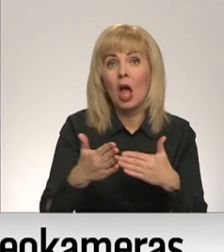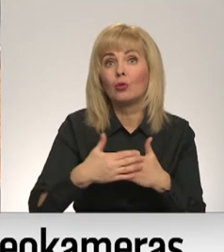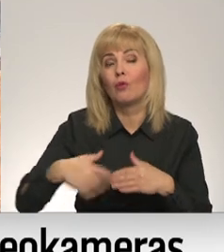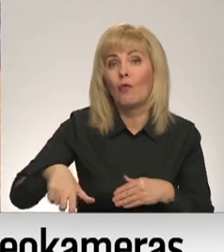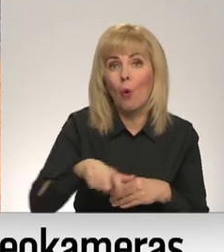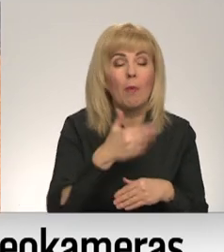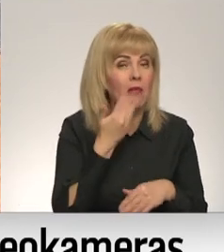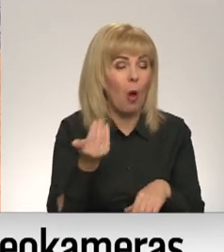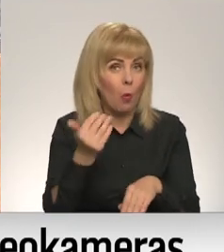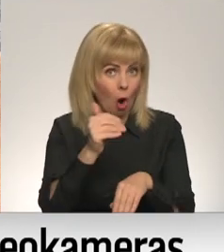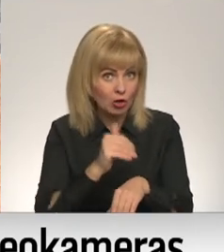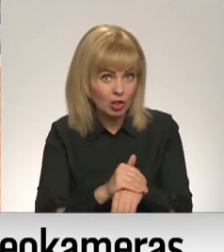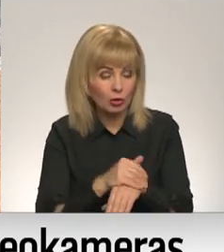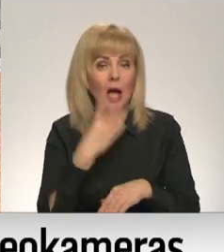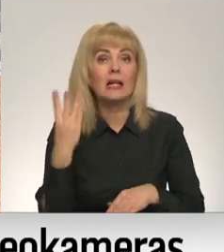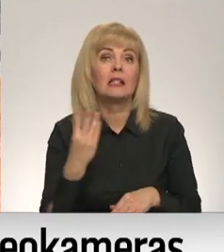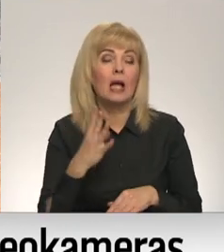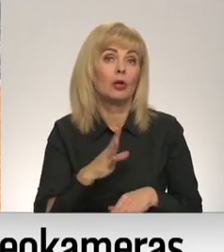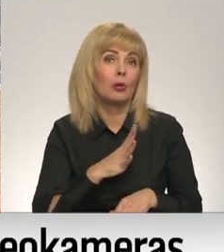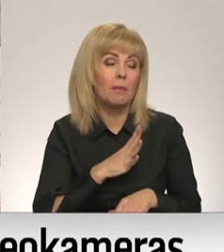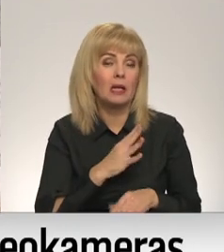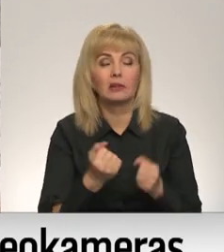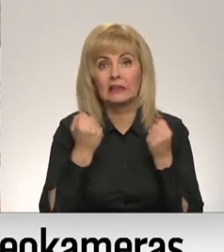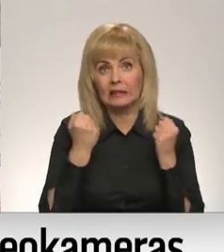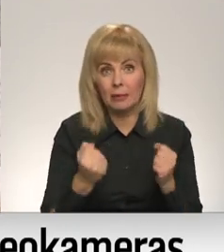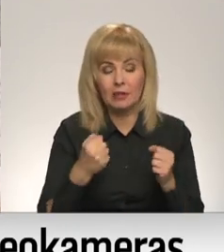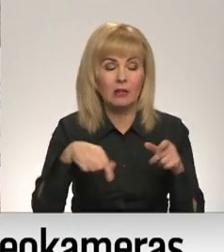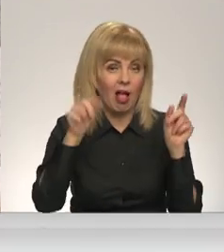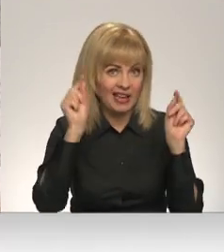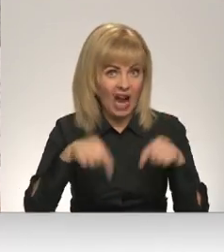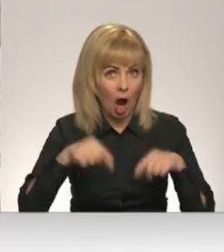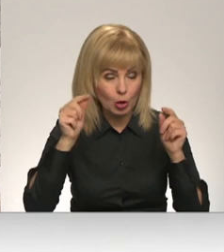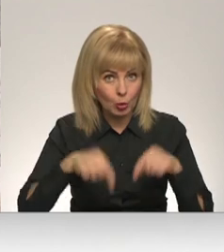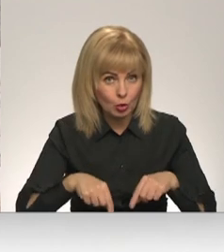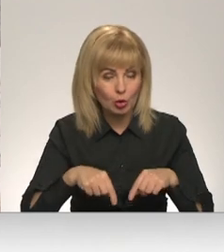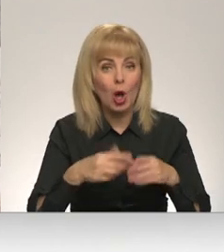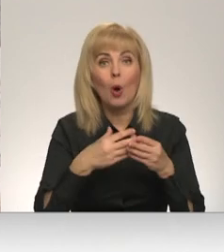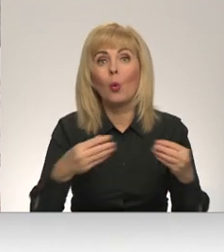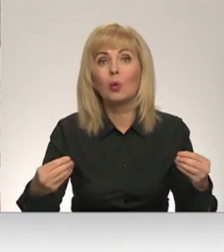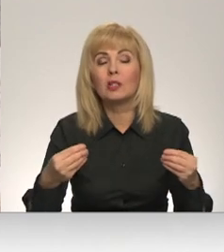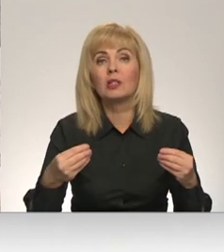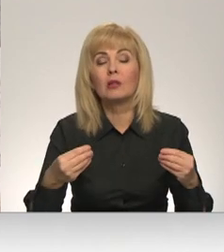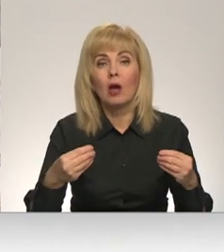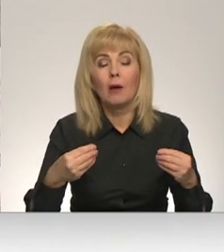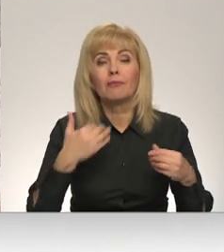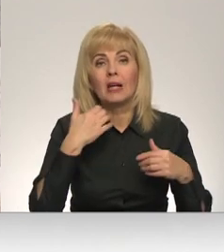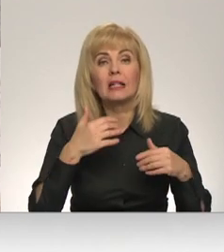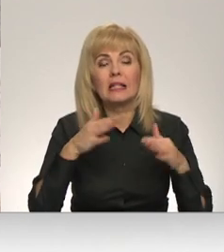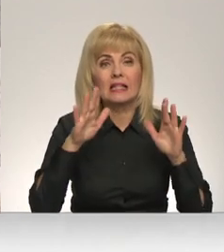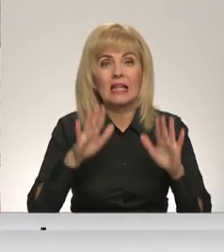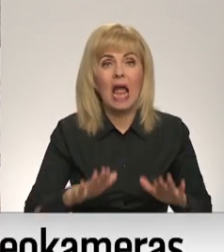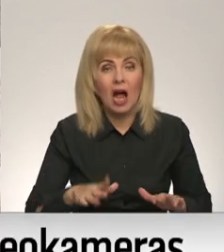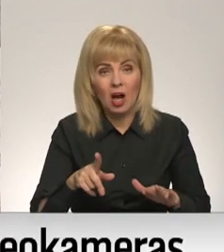nav konstatēts. Ceturtdien bija diezgan stiprs lietus, jā, un arī kust no sniega kušanas izveidojas